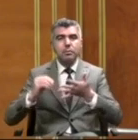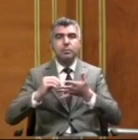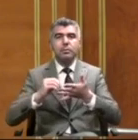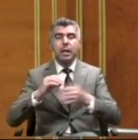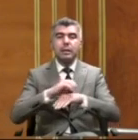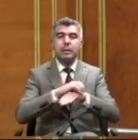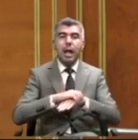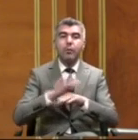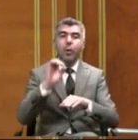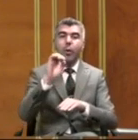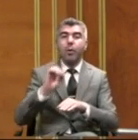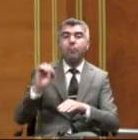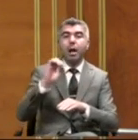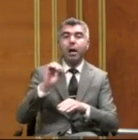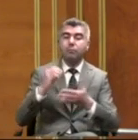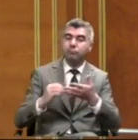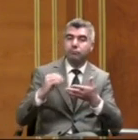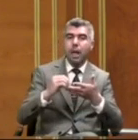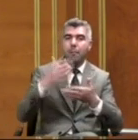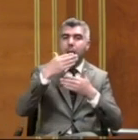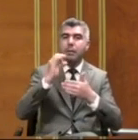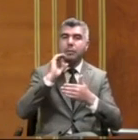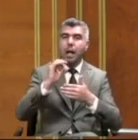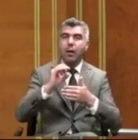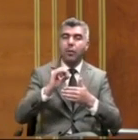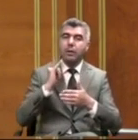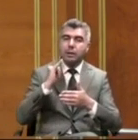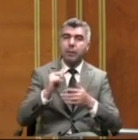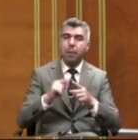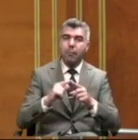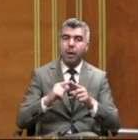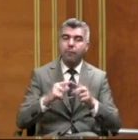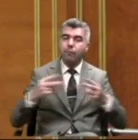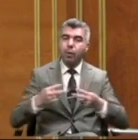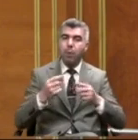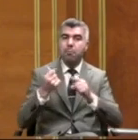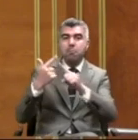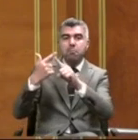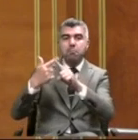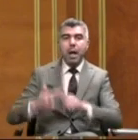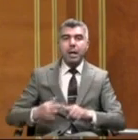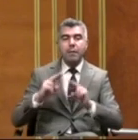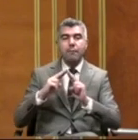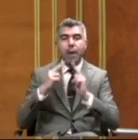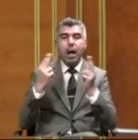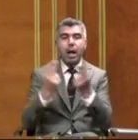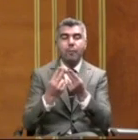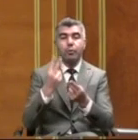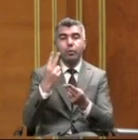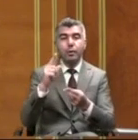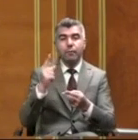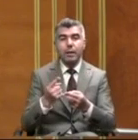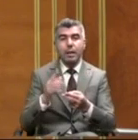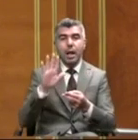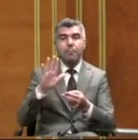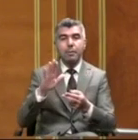الخروج الناجح لبلادنا للسوق المالي الدولي من خلال تعبئه جوج فاصله خمسه مليار